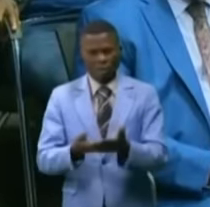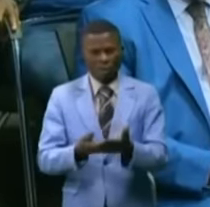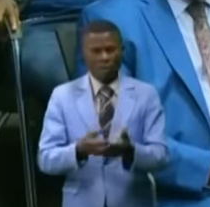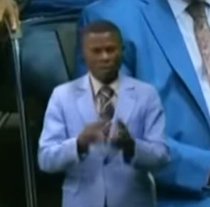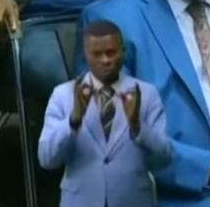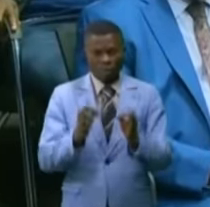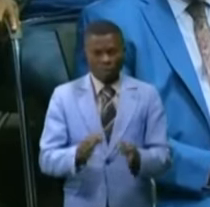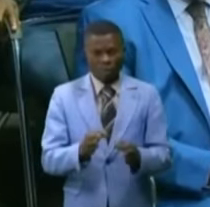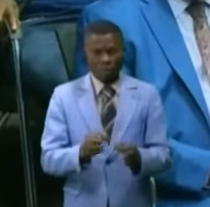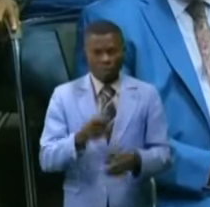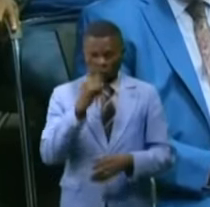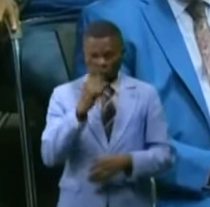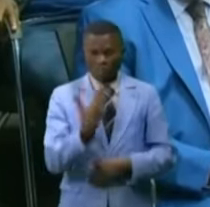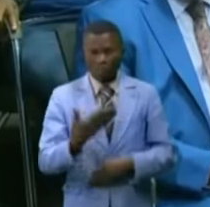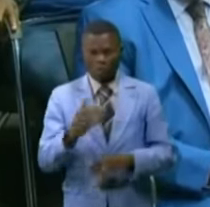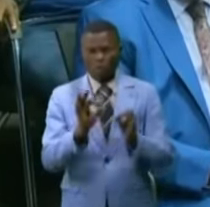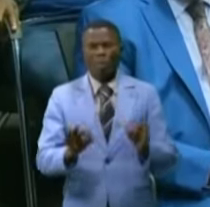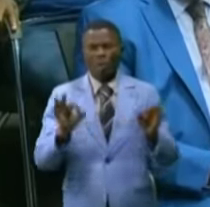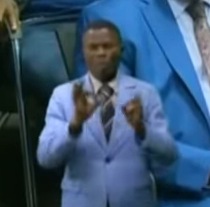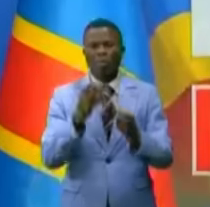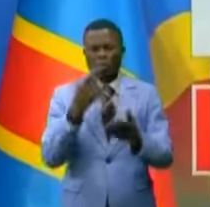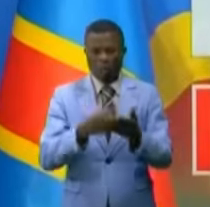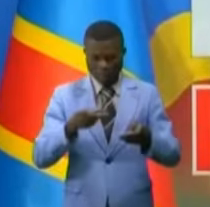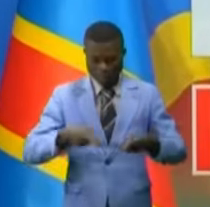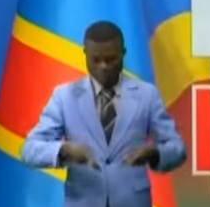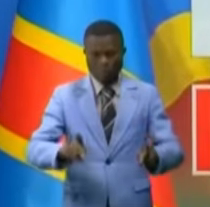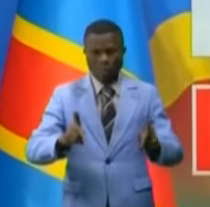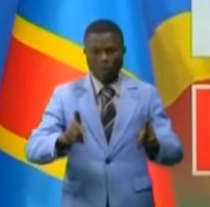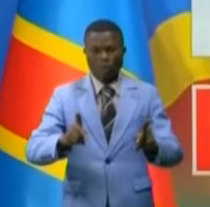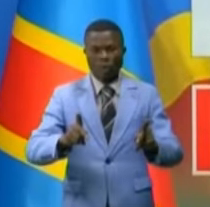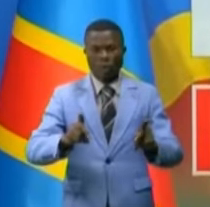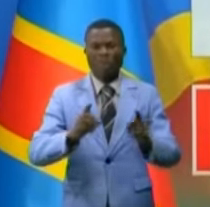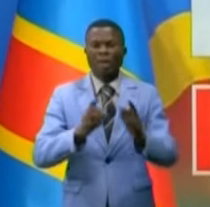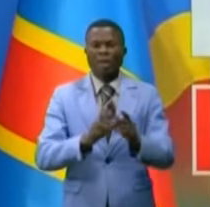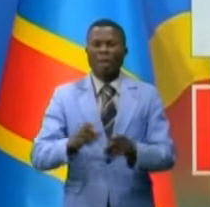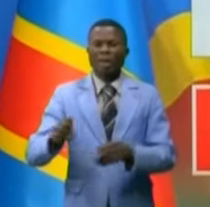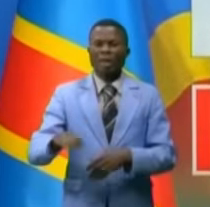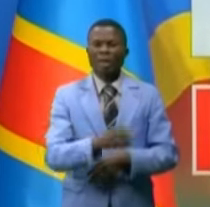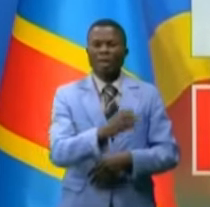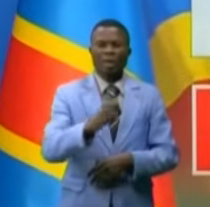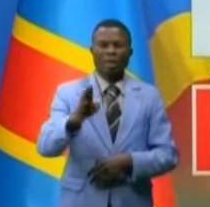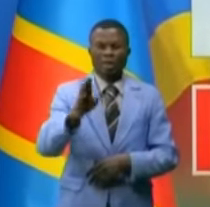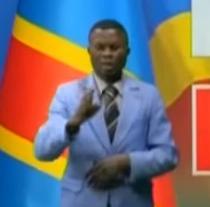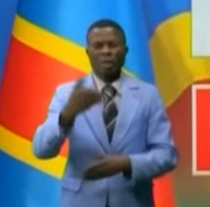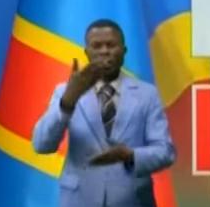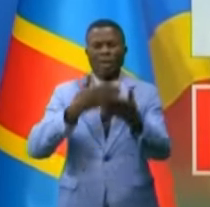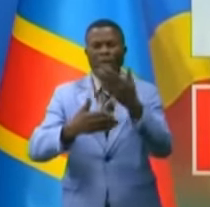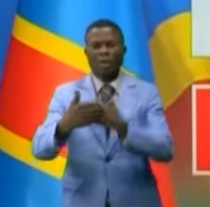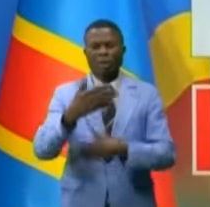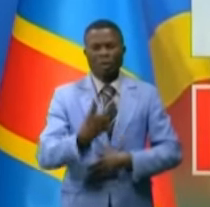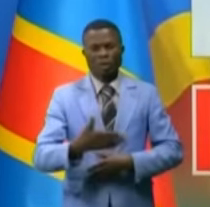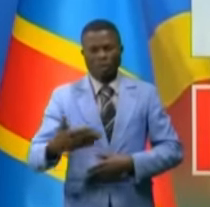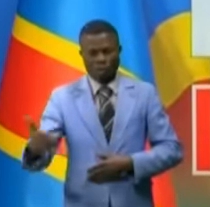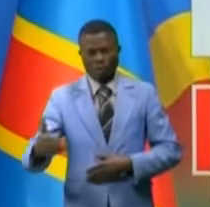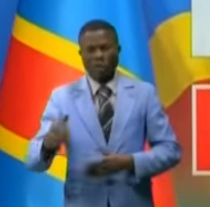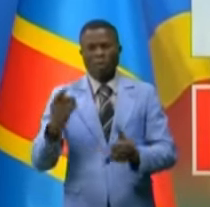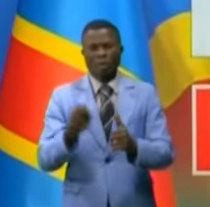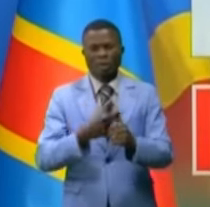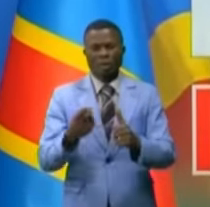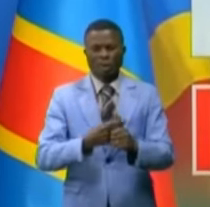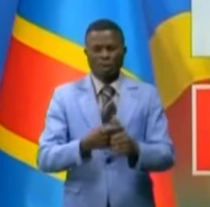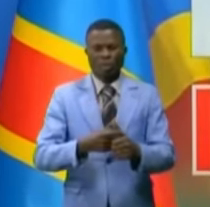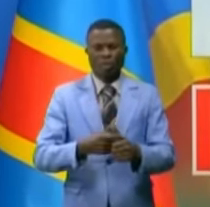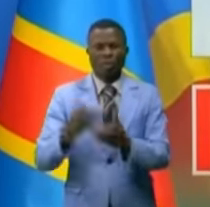une des infrastructures les plus importantes qui permettent la mobilité, les échanges, c'est essentiellement les